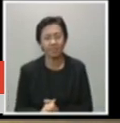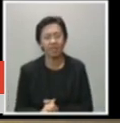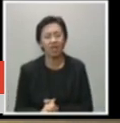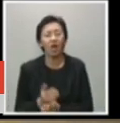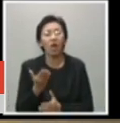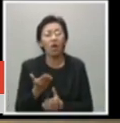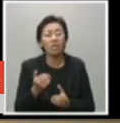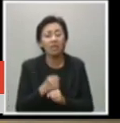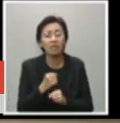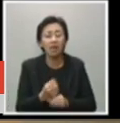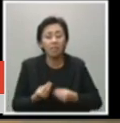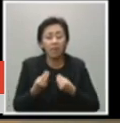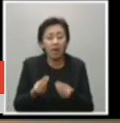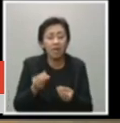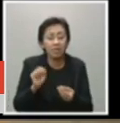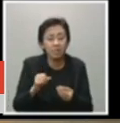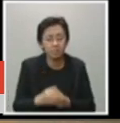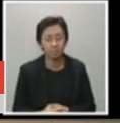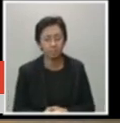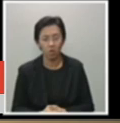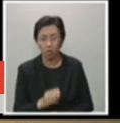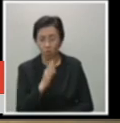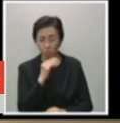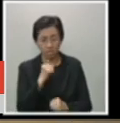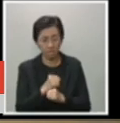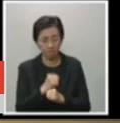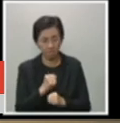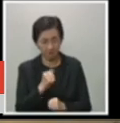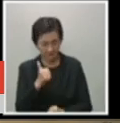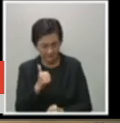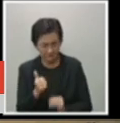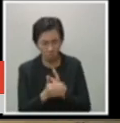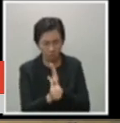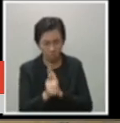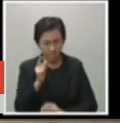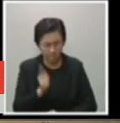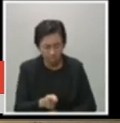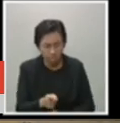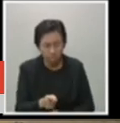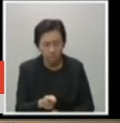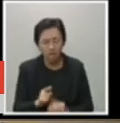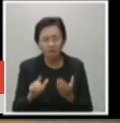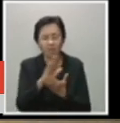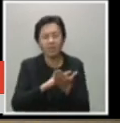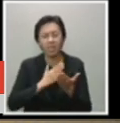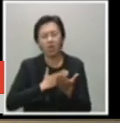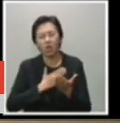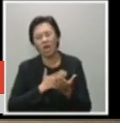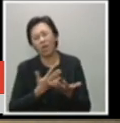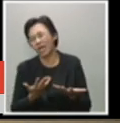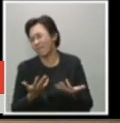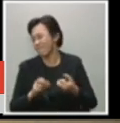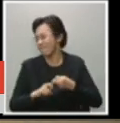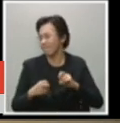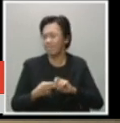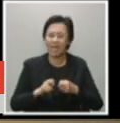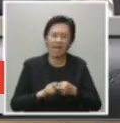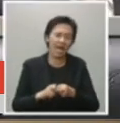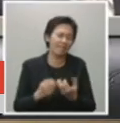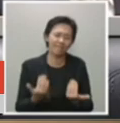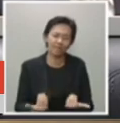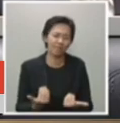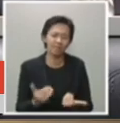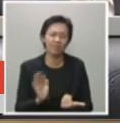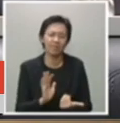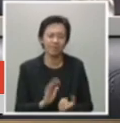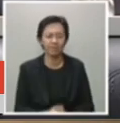ดิฉันเรียนว่าถ้าท่านมีความสามารถจริงประเทศไทยของเราคงไม่เป็นที่อมโรคอยู่อย่างทุกวันนี้ท่านประธาน